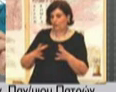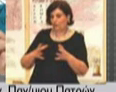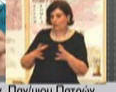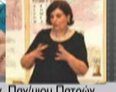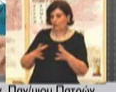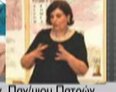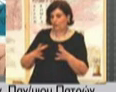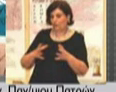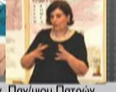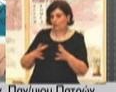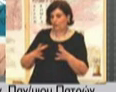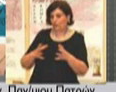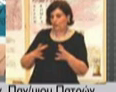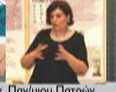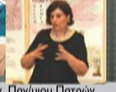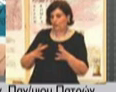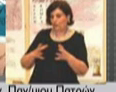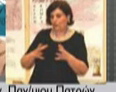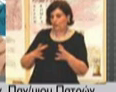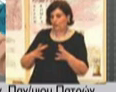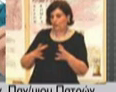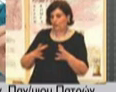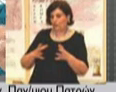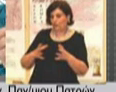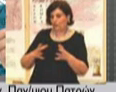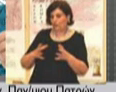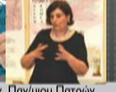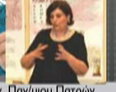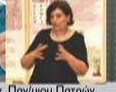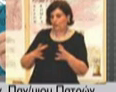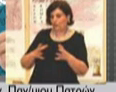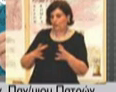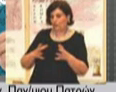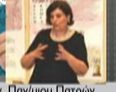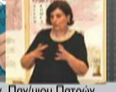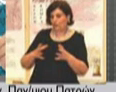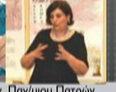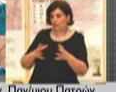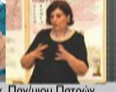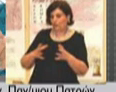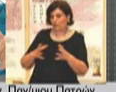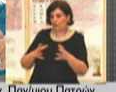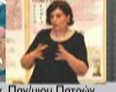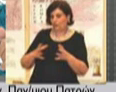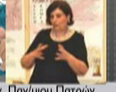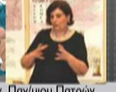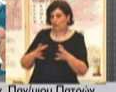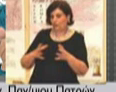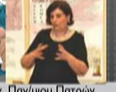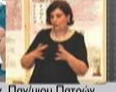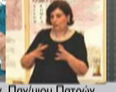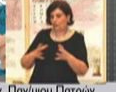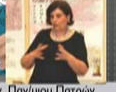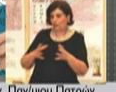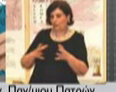ωραία. Φυσικά δίνεται μια προτεραιότητα στην ενημέρωση των μαθητών, στο να γνωριστούν με ό,τι